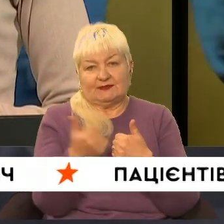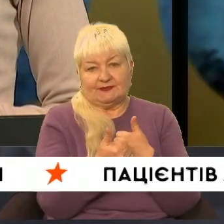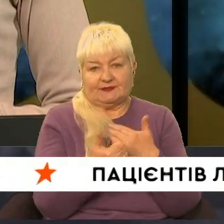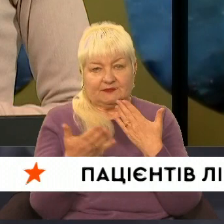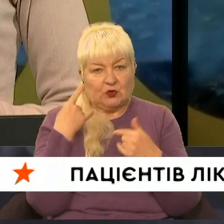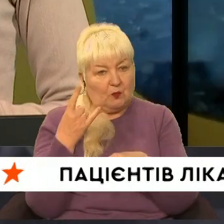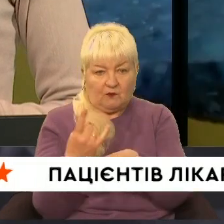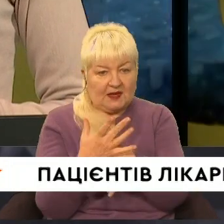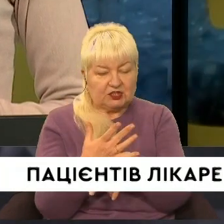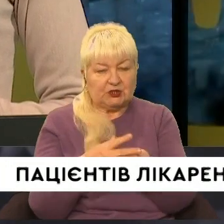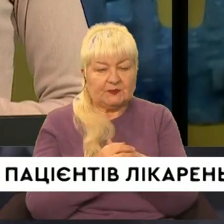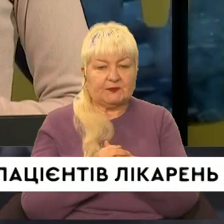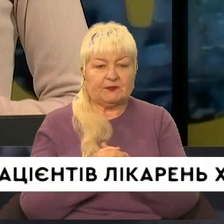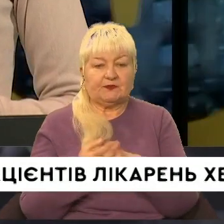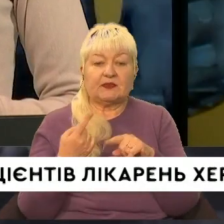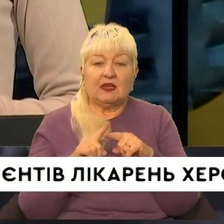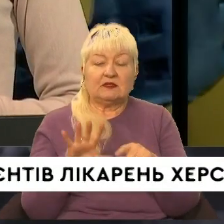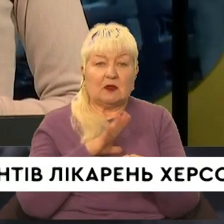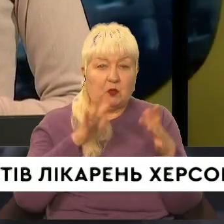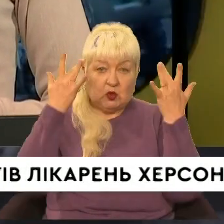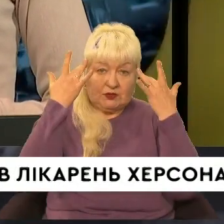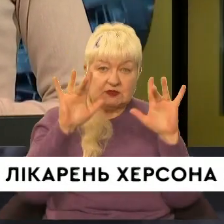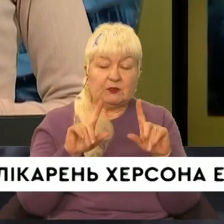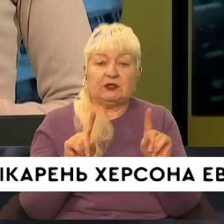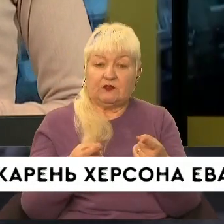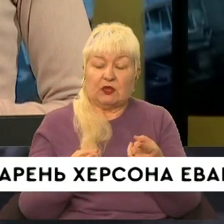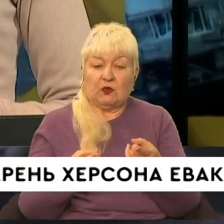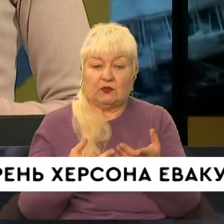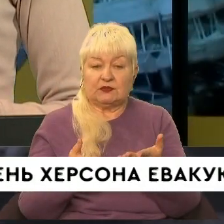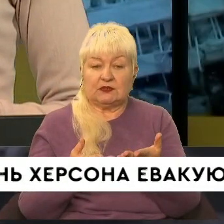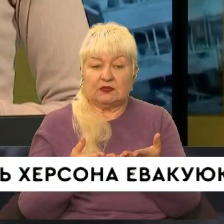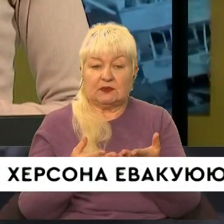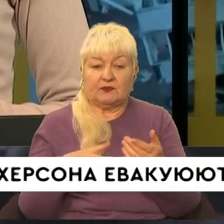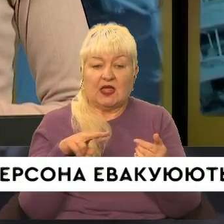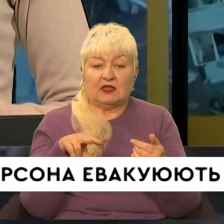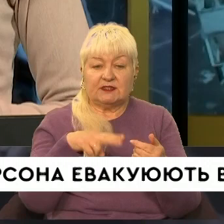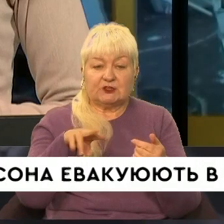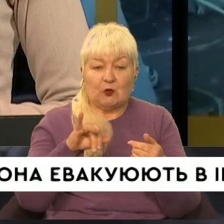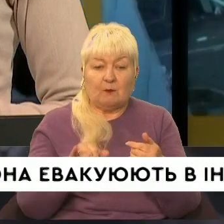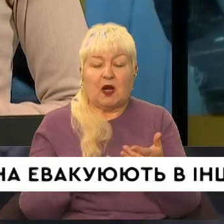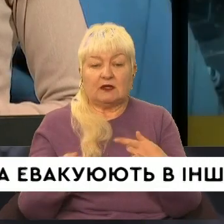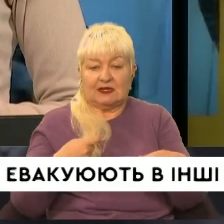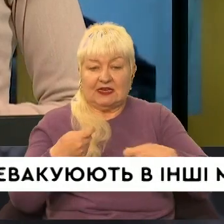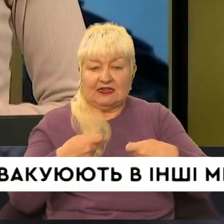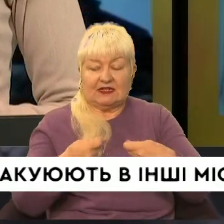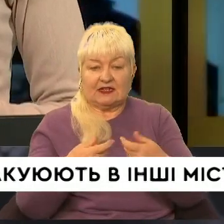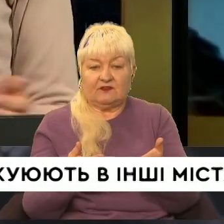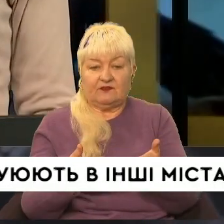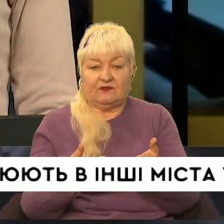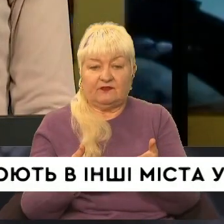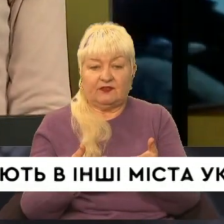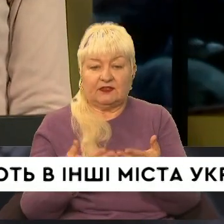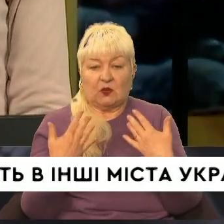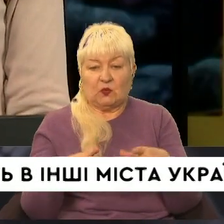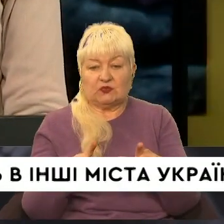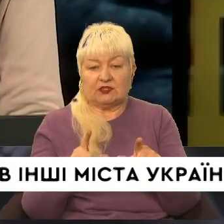вперше, і це було несподівано, оскільки, ну, зазвичай в листопаді ринок навпаки, він вже